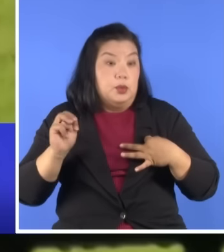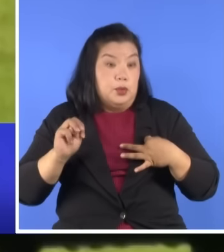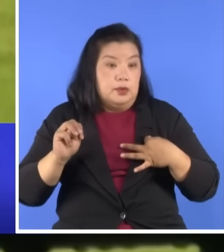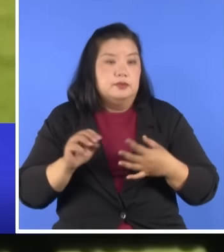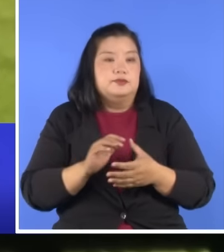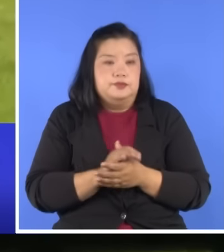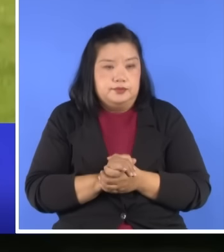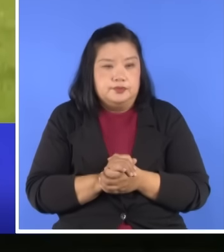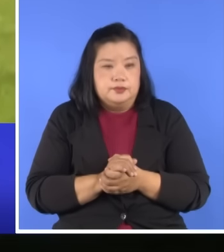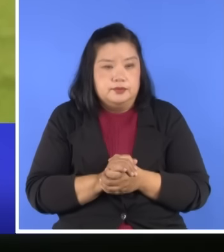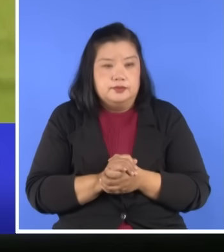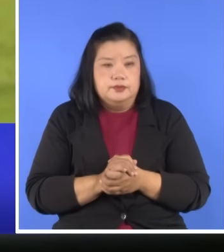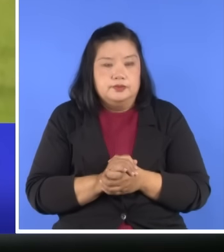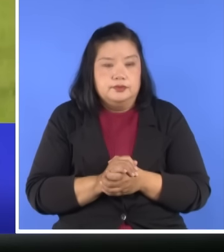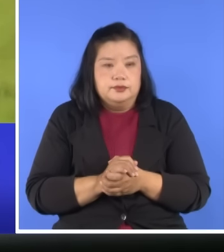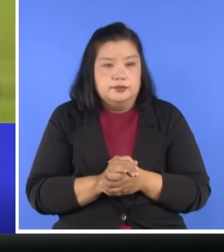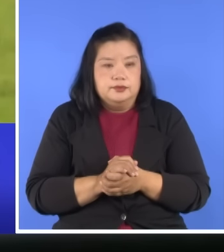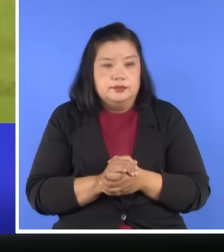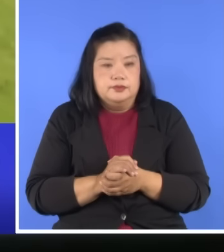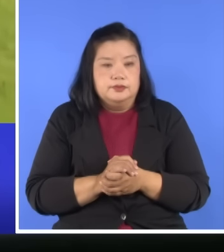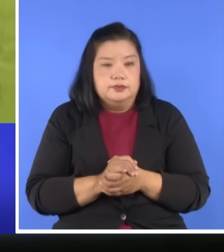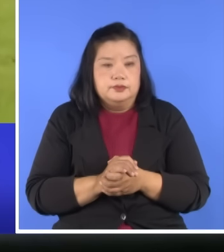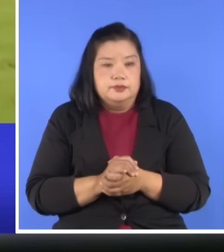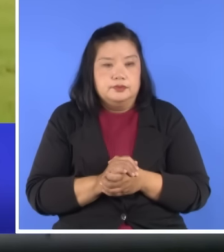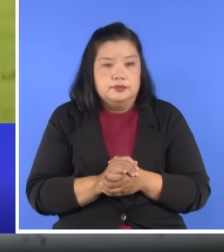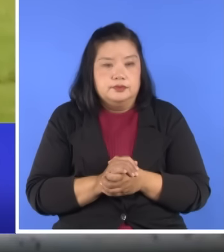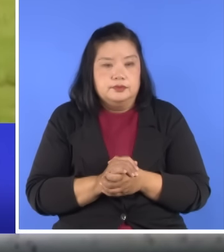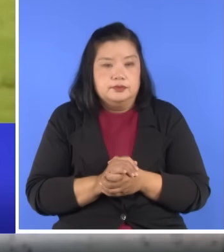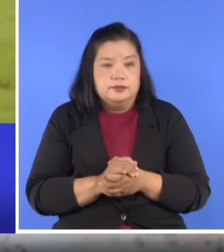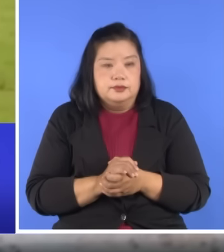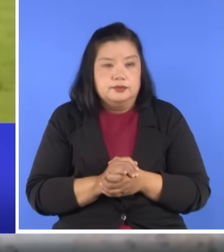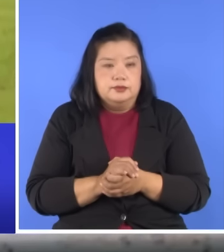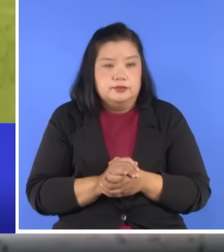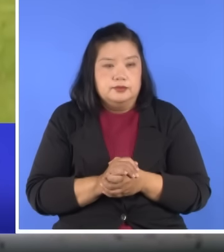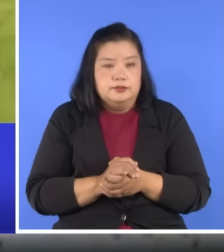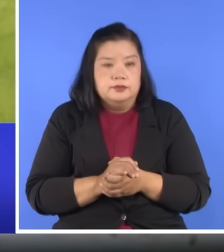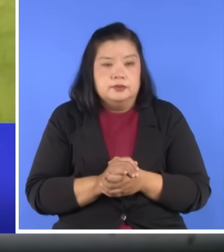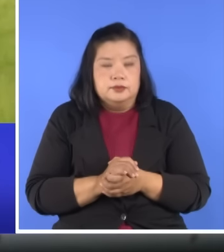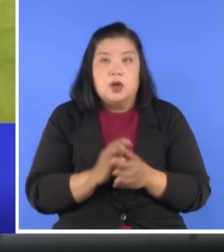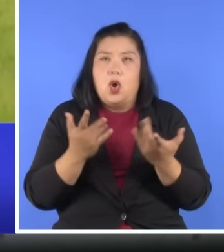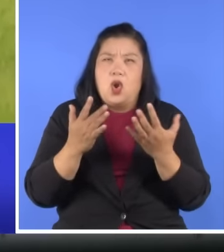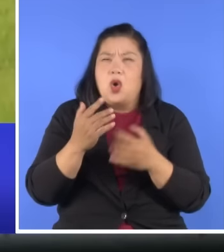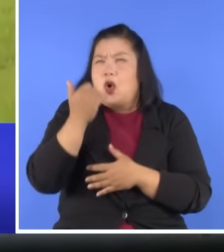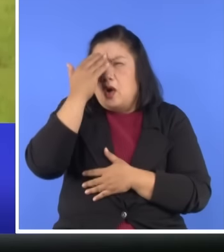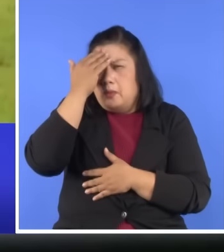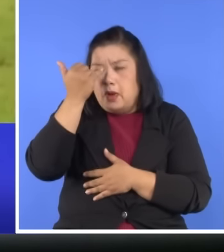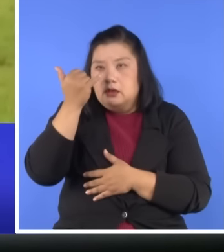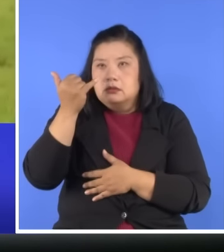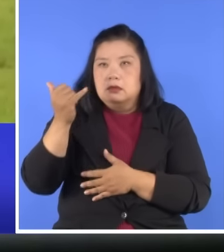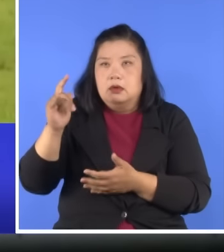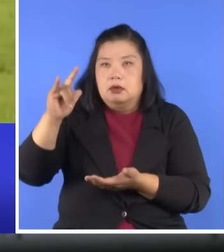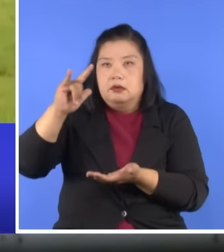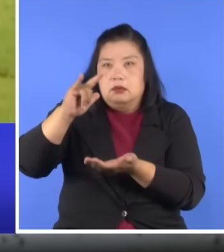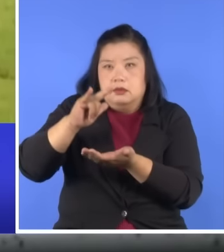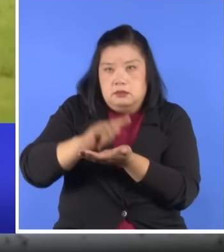ลมฟนนี่เลยค่ะเนื้อตัวหนาวสั่นรอเครื่องบินมารับเหรอรอเครื่องบินมารับเธอบอกว่าเดี๋ยวเครื่องบินจะมารับ